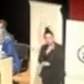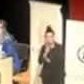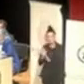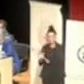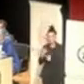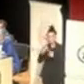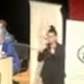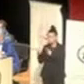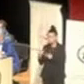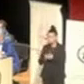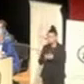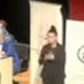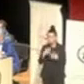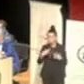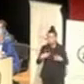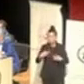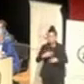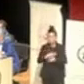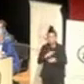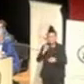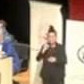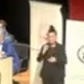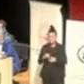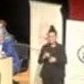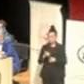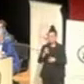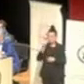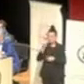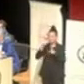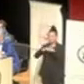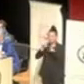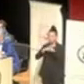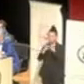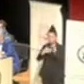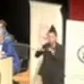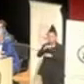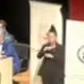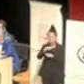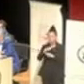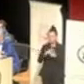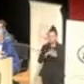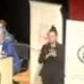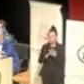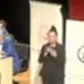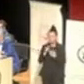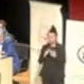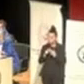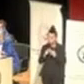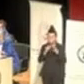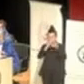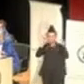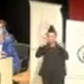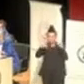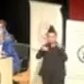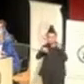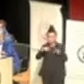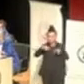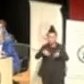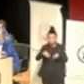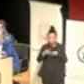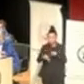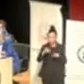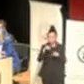ediyoruz. Saygıdeğer katılımcılar, herkes için edebiyat kapsayıcı yayıncılık başlığıyla gerçekleştirdiğimiz